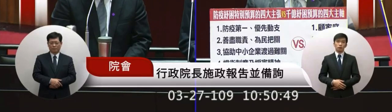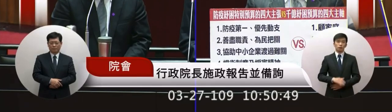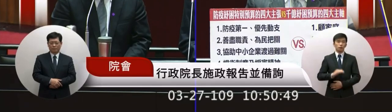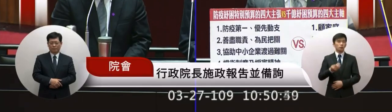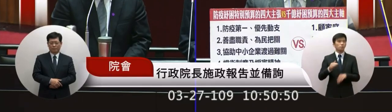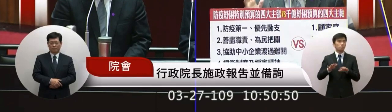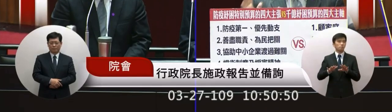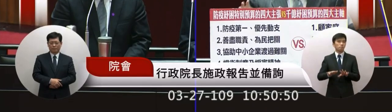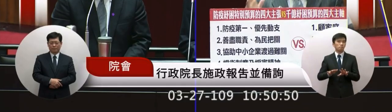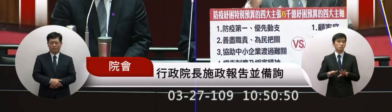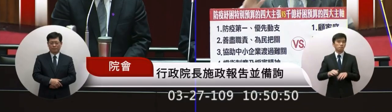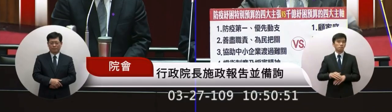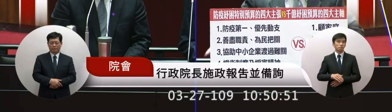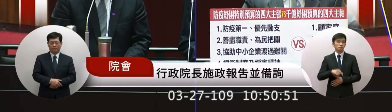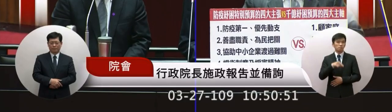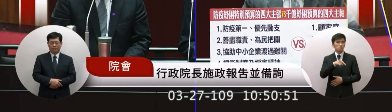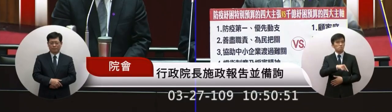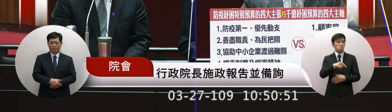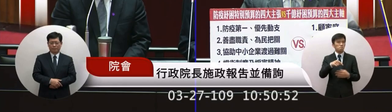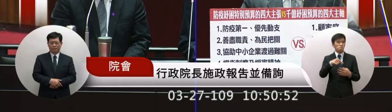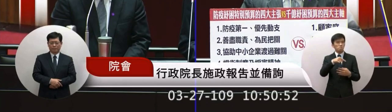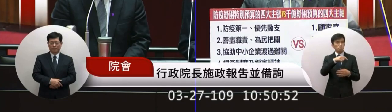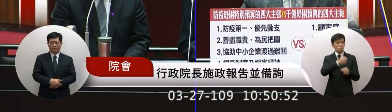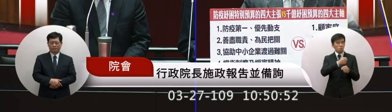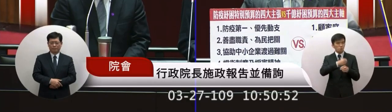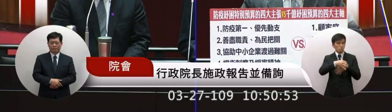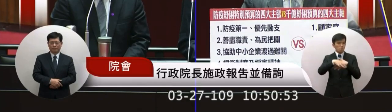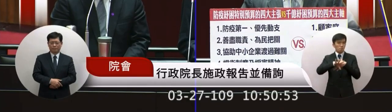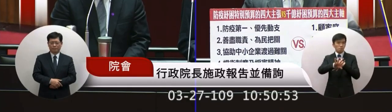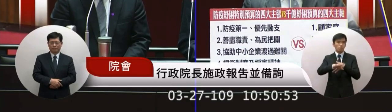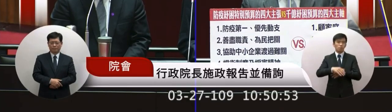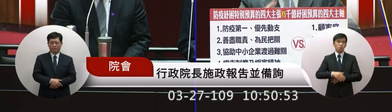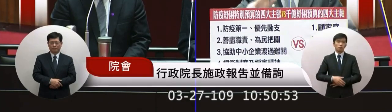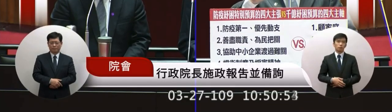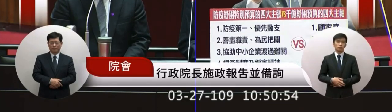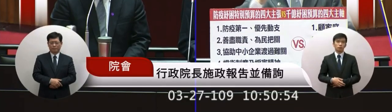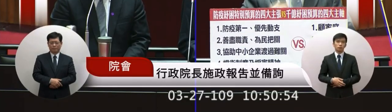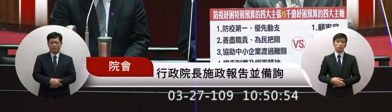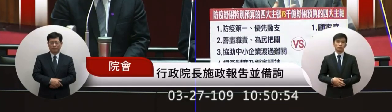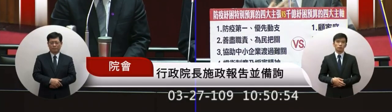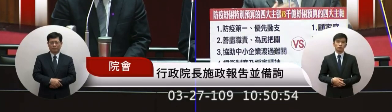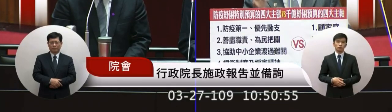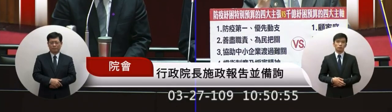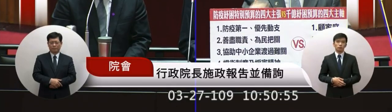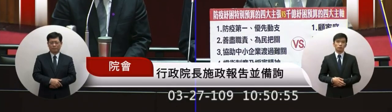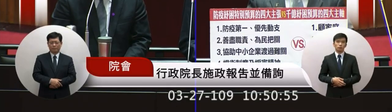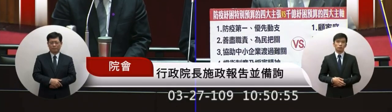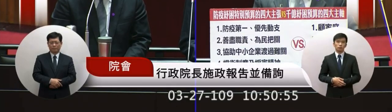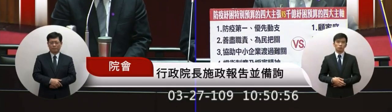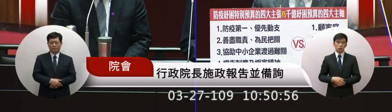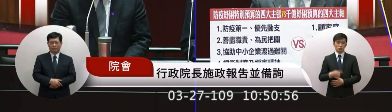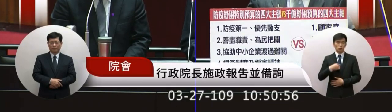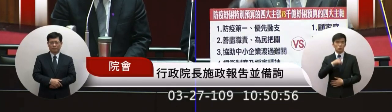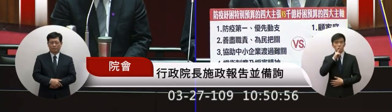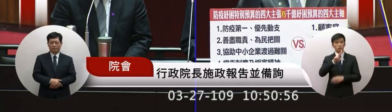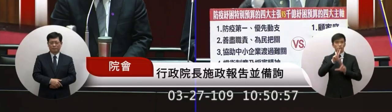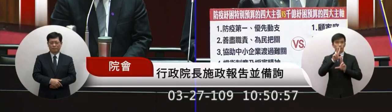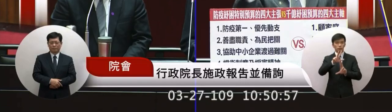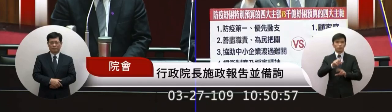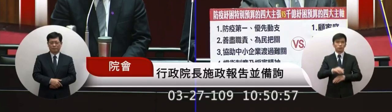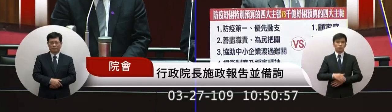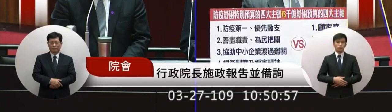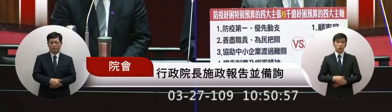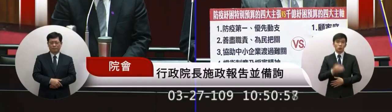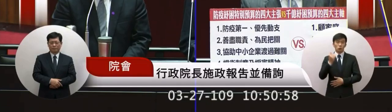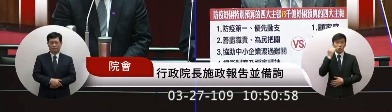一遍，咱这个部分做了较无够，吼、哦，你说这是我。真坦诚讲一句话啦，该